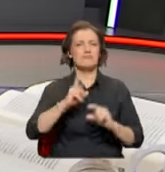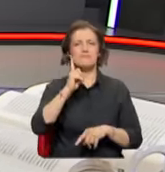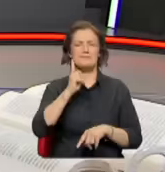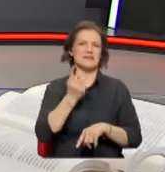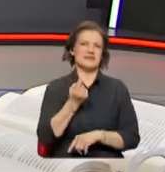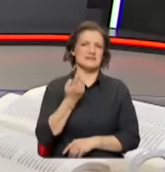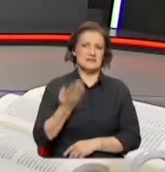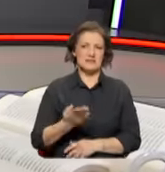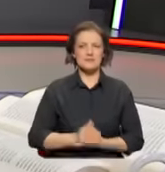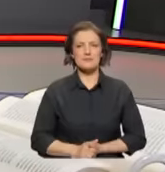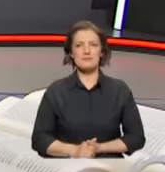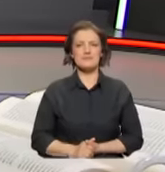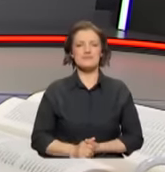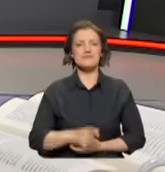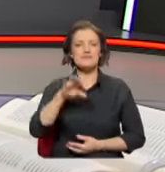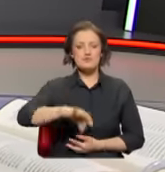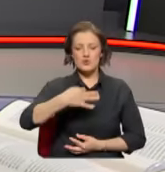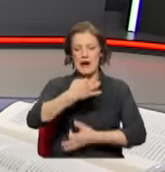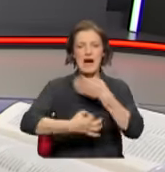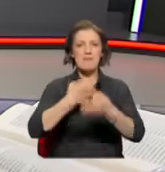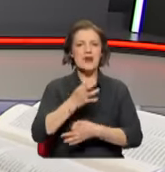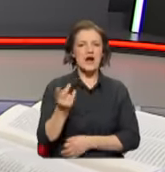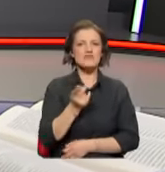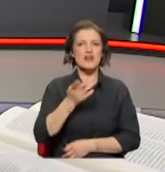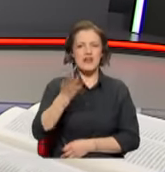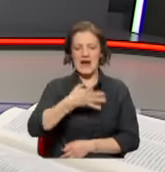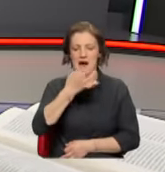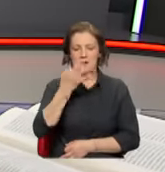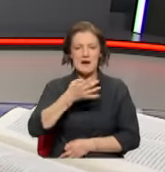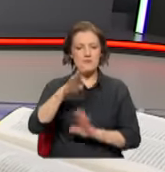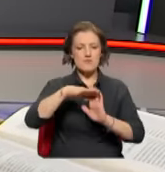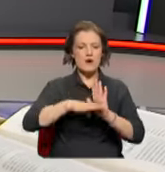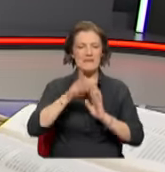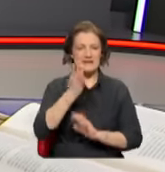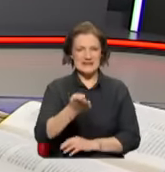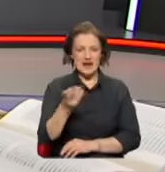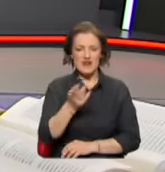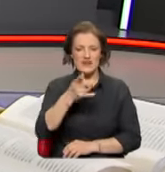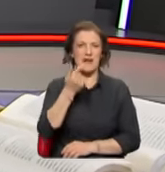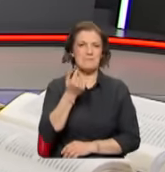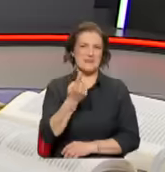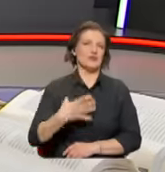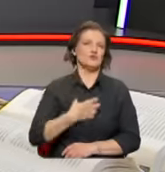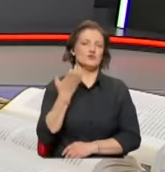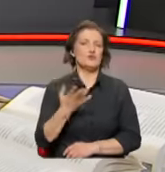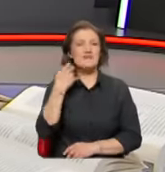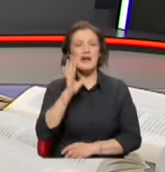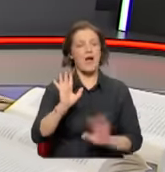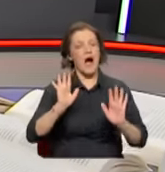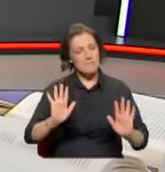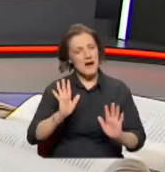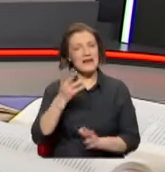miktar. Bugünkü haberi kaçıranlar, haber bültenini kaçıranlar bir miktar üzüldür efendim. Aman